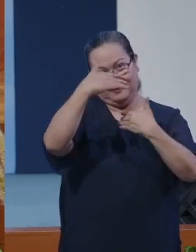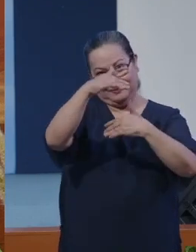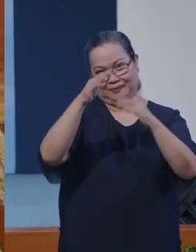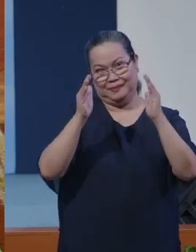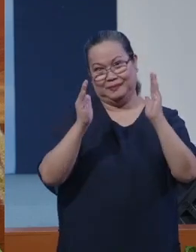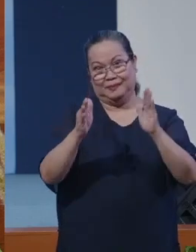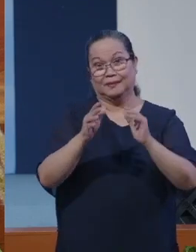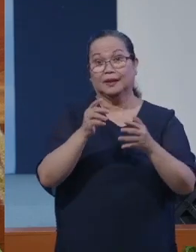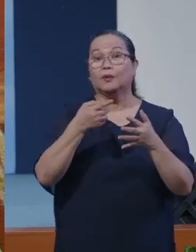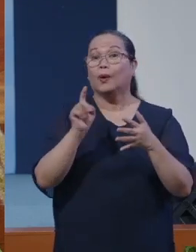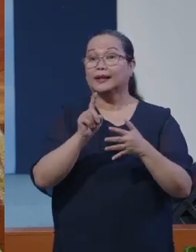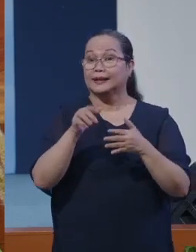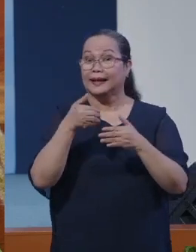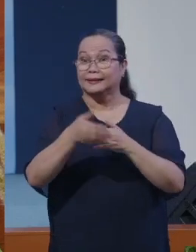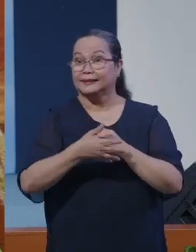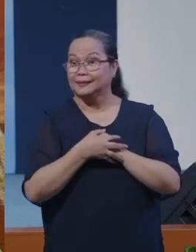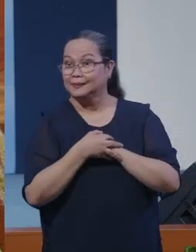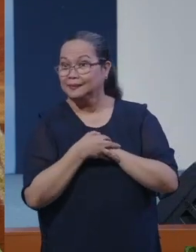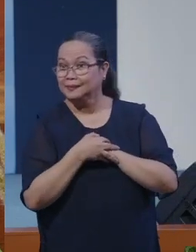Anong sunod?